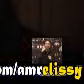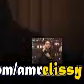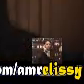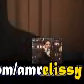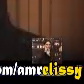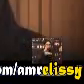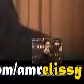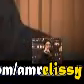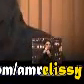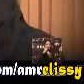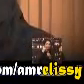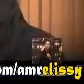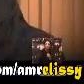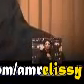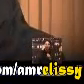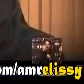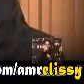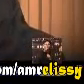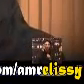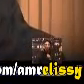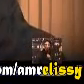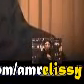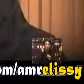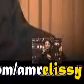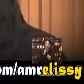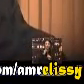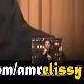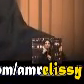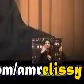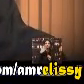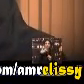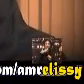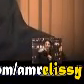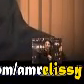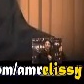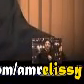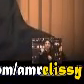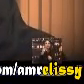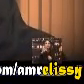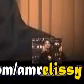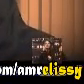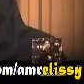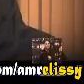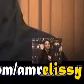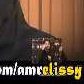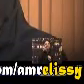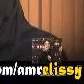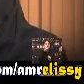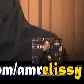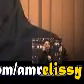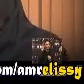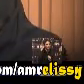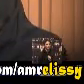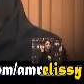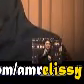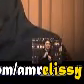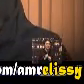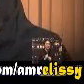كشفت وحددوا العملية وقالوا تعالي أما نبعت لك